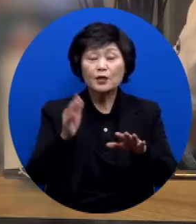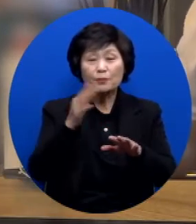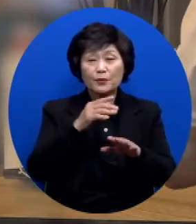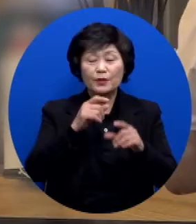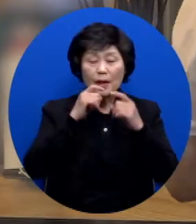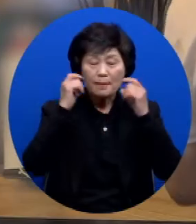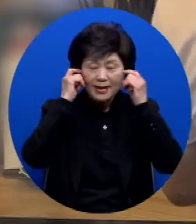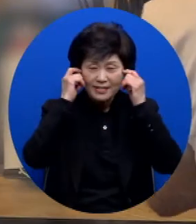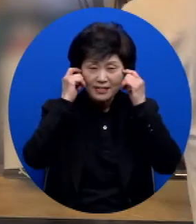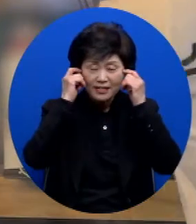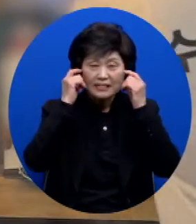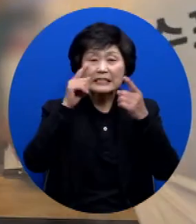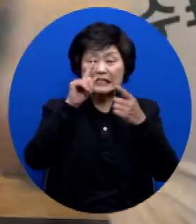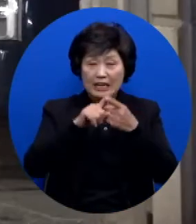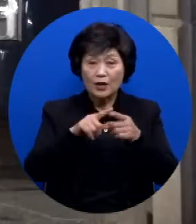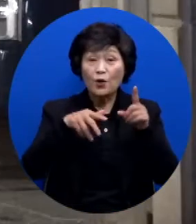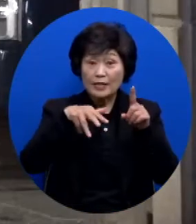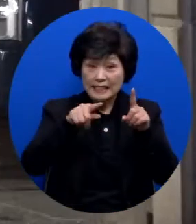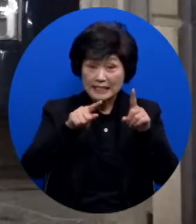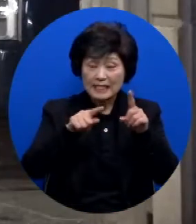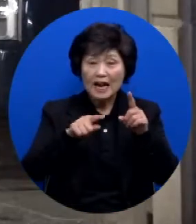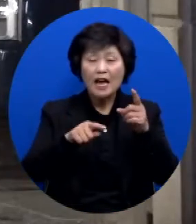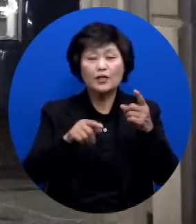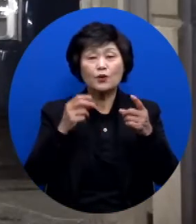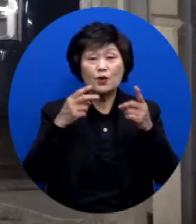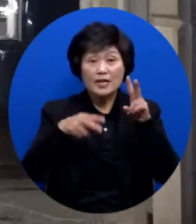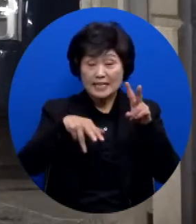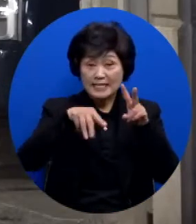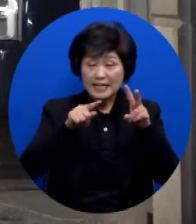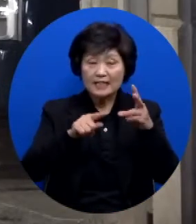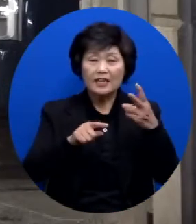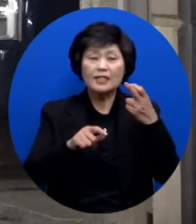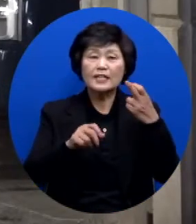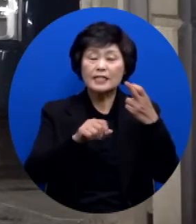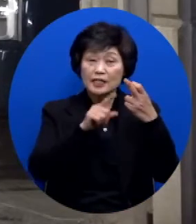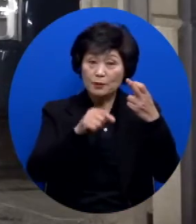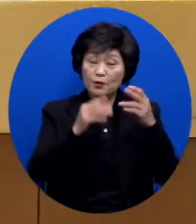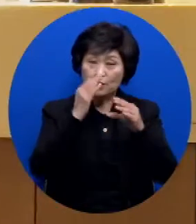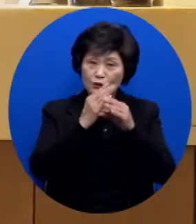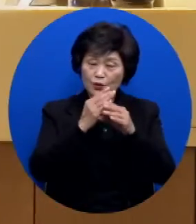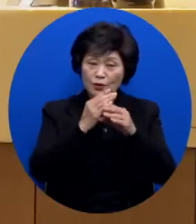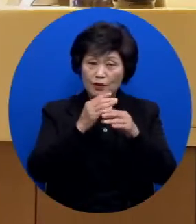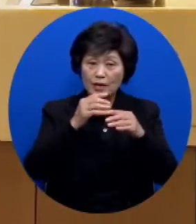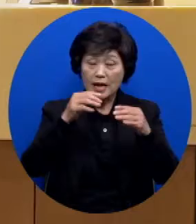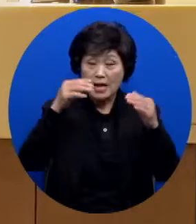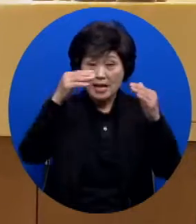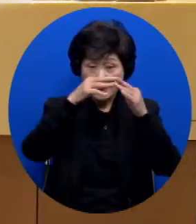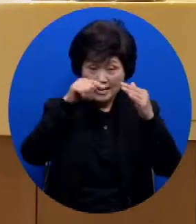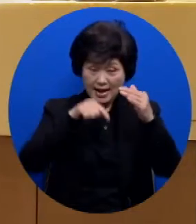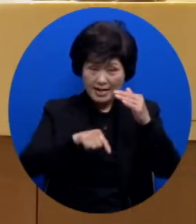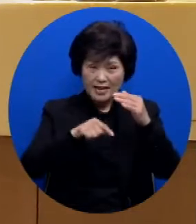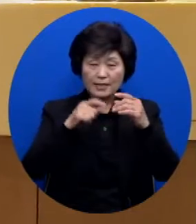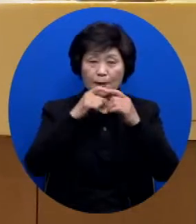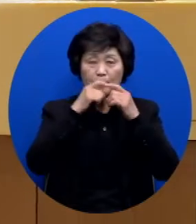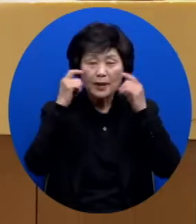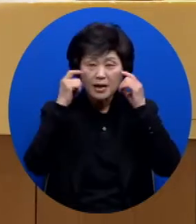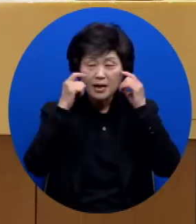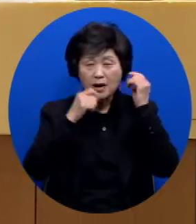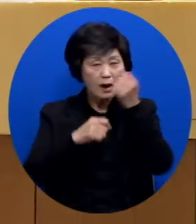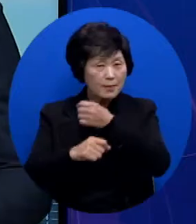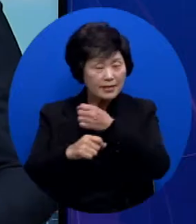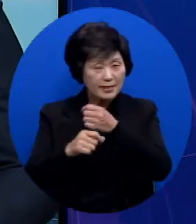유지하고 2차 개편 때 12월 중 실외에서의 마스크 해제 범위 조정 등을 검토하겠다고 밝혔습니다.